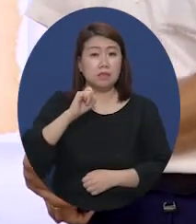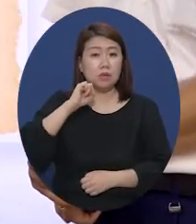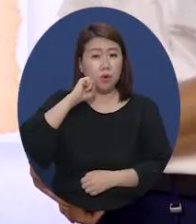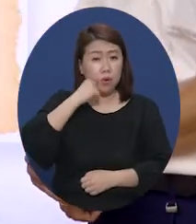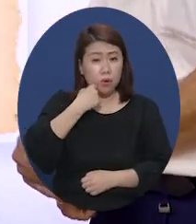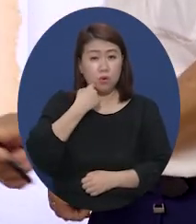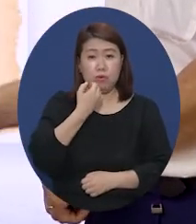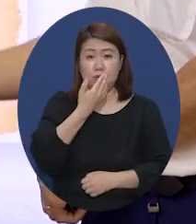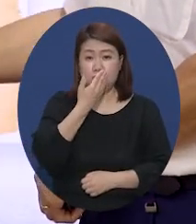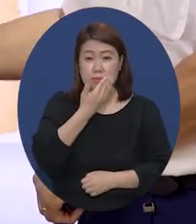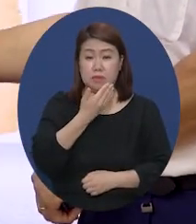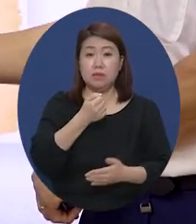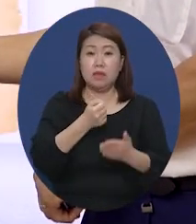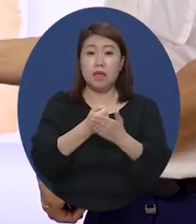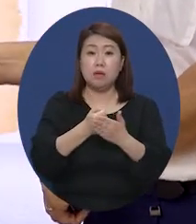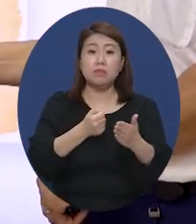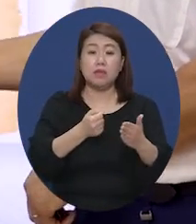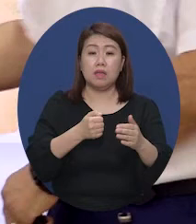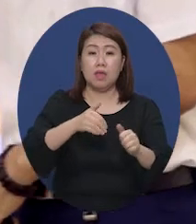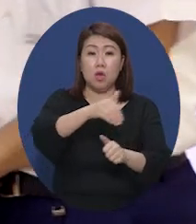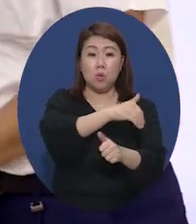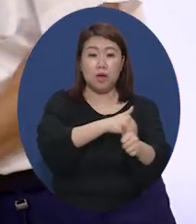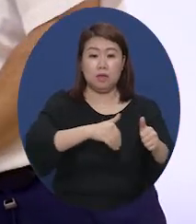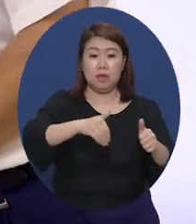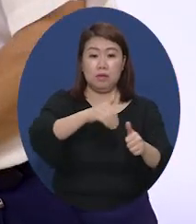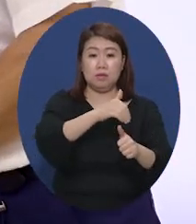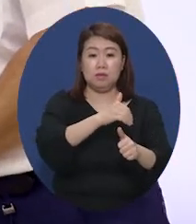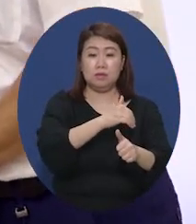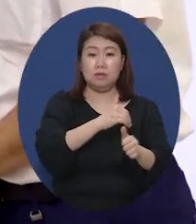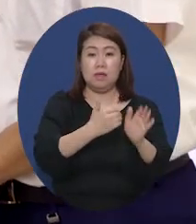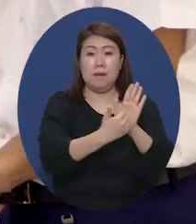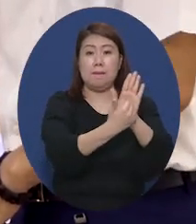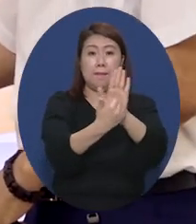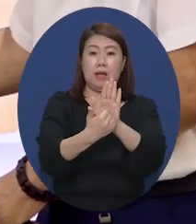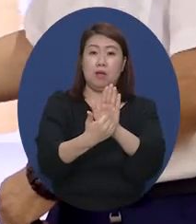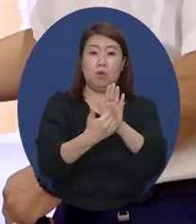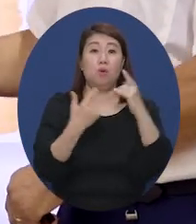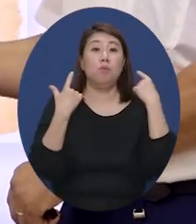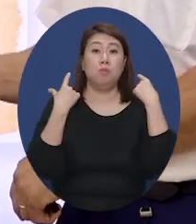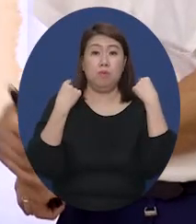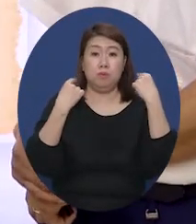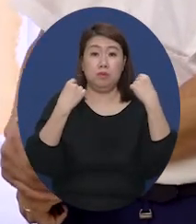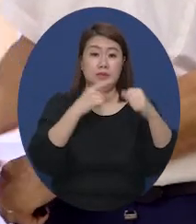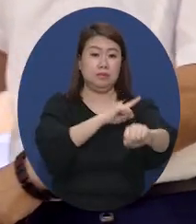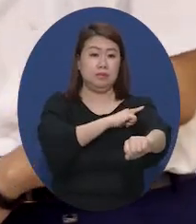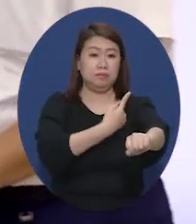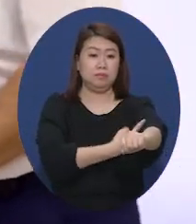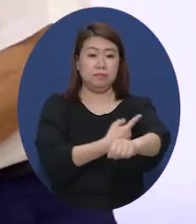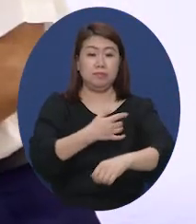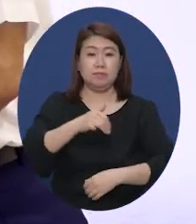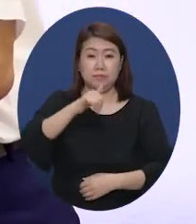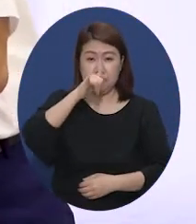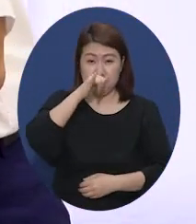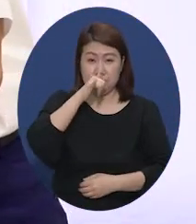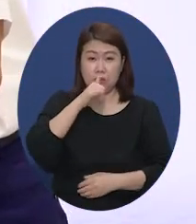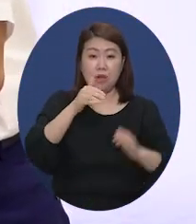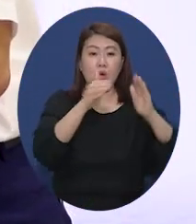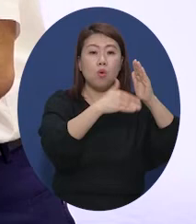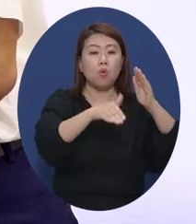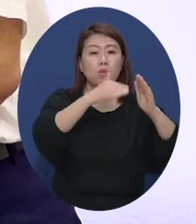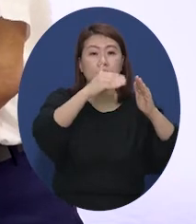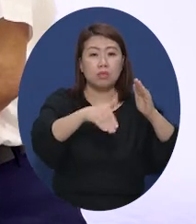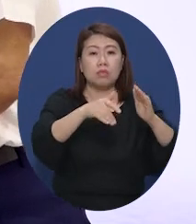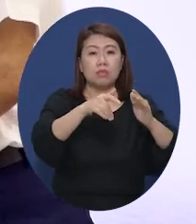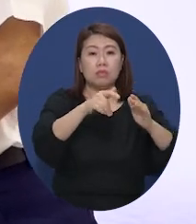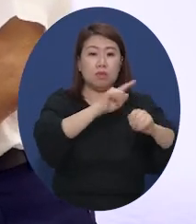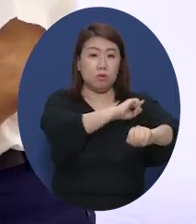그런 삶을 구가할 수 있도록 그렇게 하기 위해서 환경을 방어하고 보존할 의무가 있다. 잘 보세요.